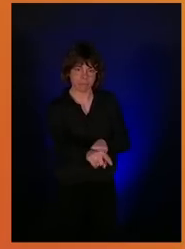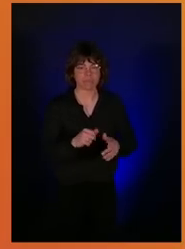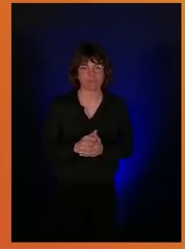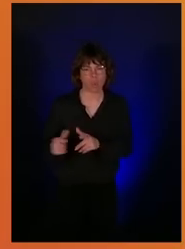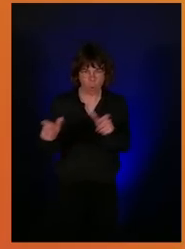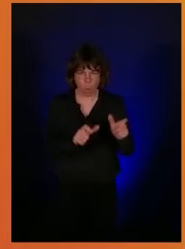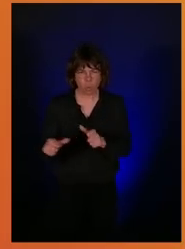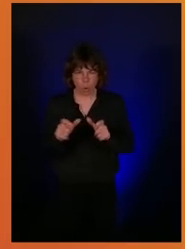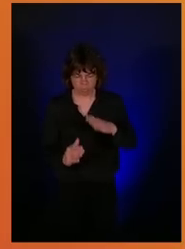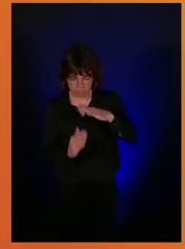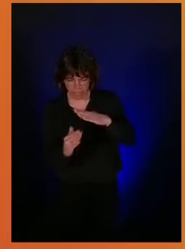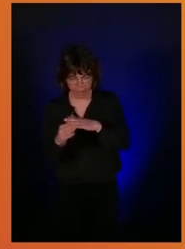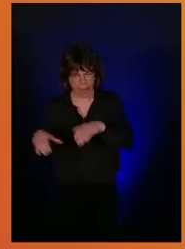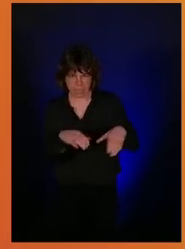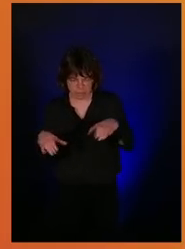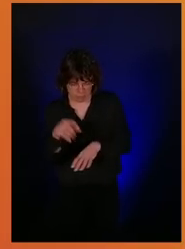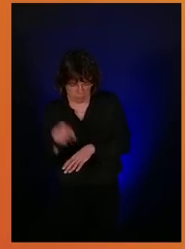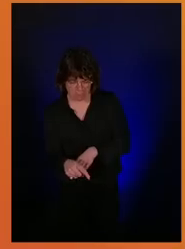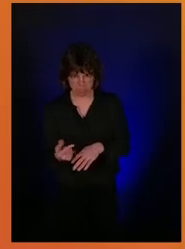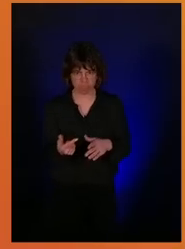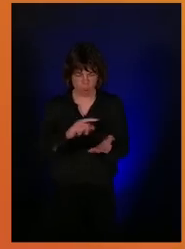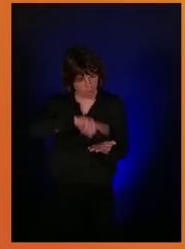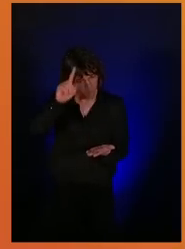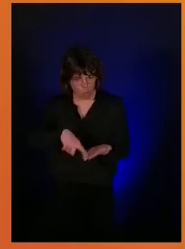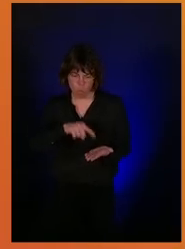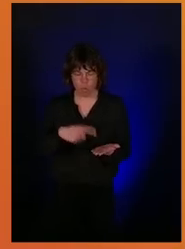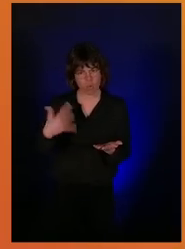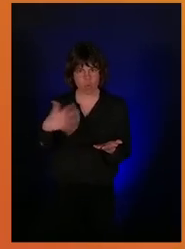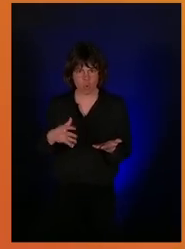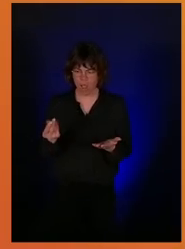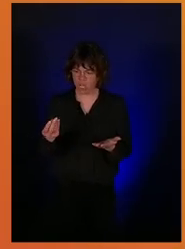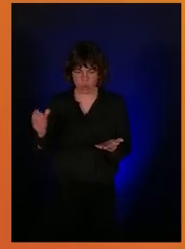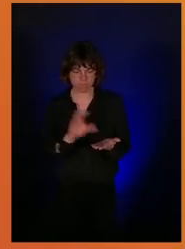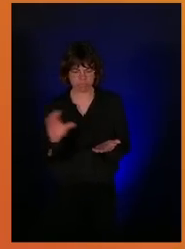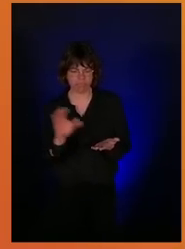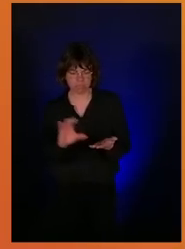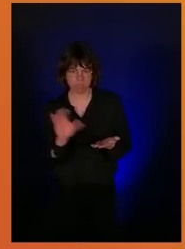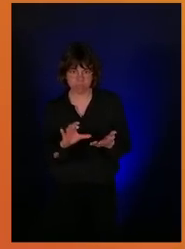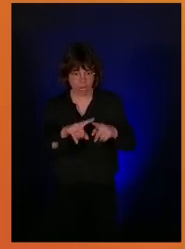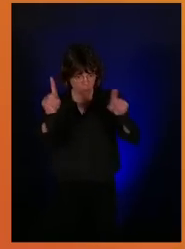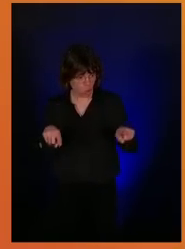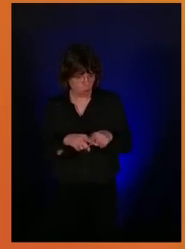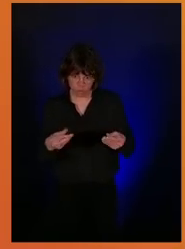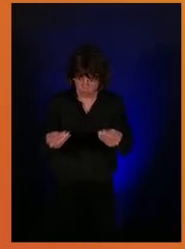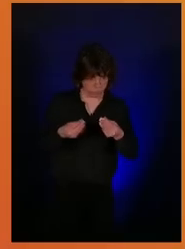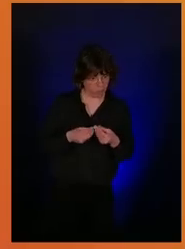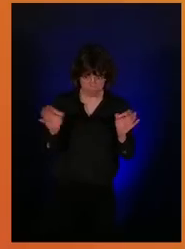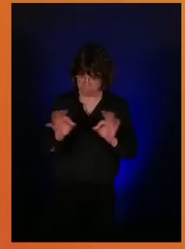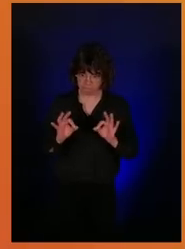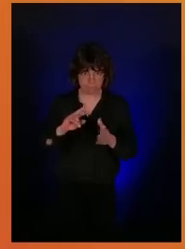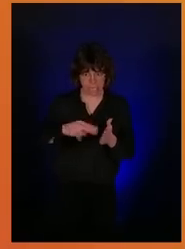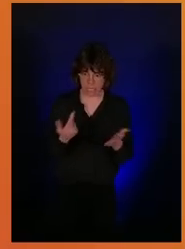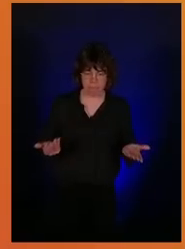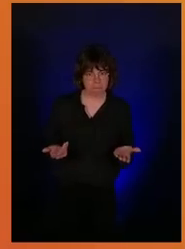contrôle des registres de caisse, nous avons constaté un volume important de dépôts d'espèces sans justificatif exhaustif. Nous